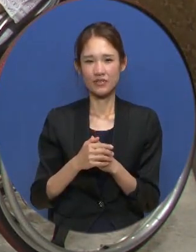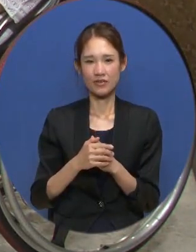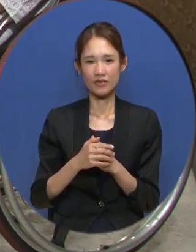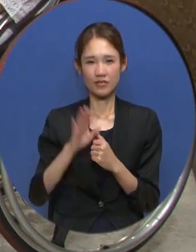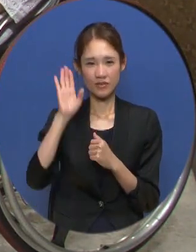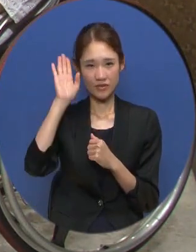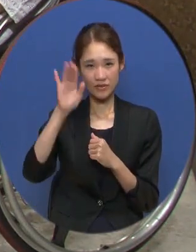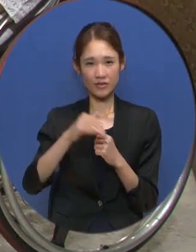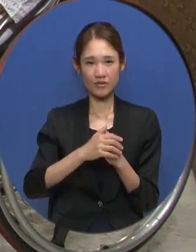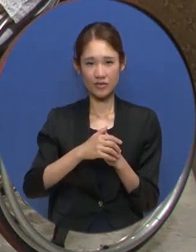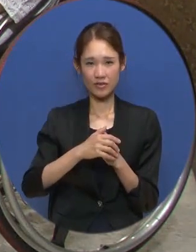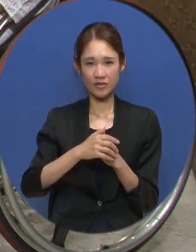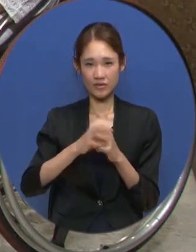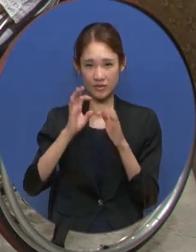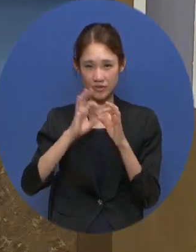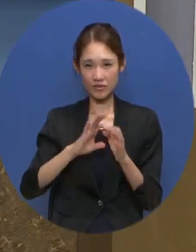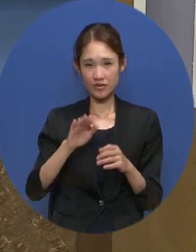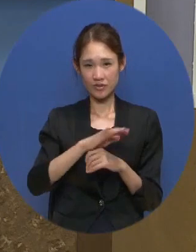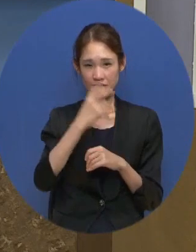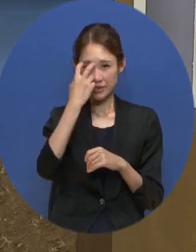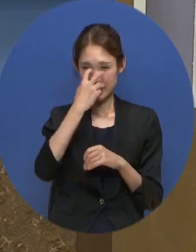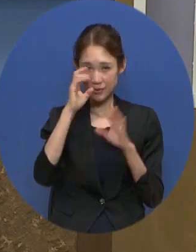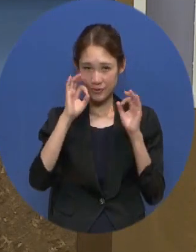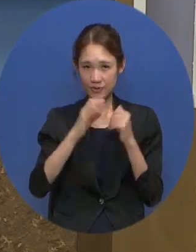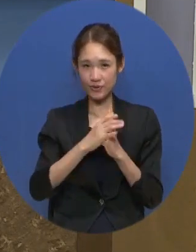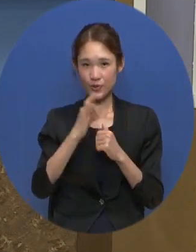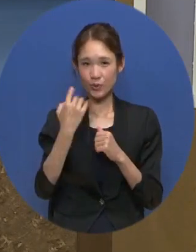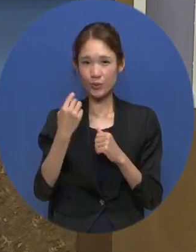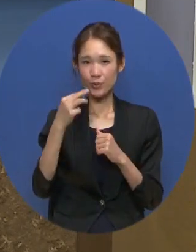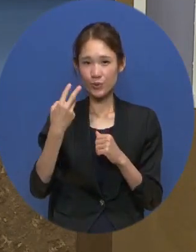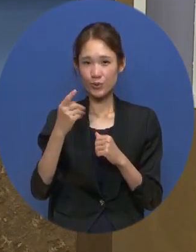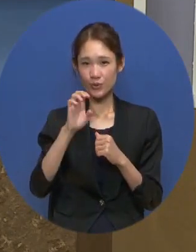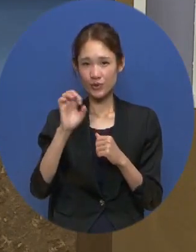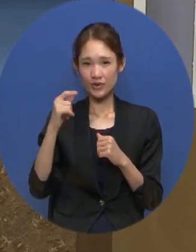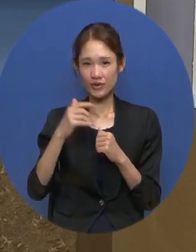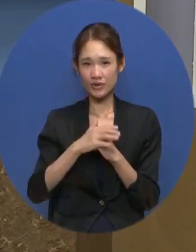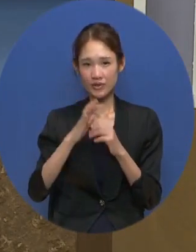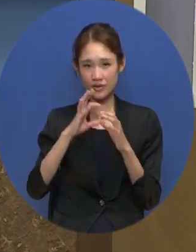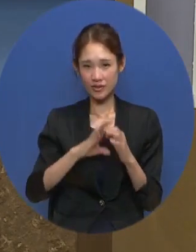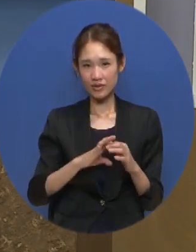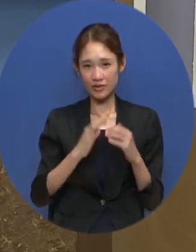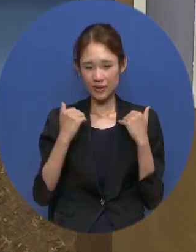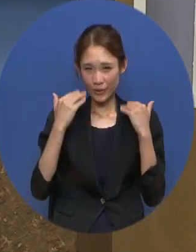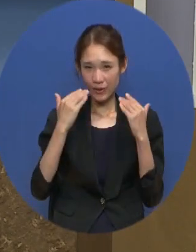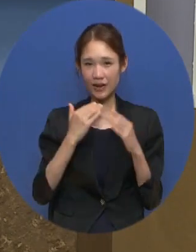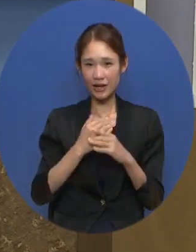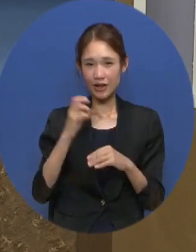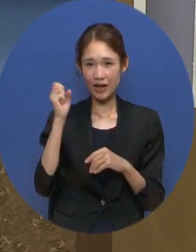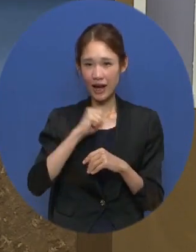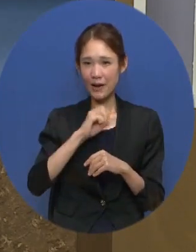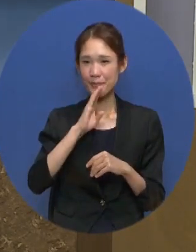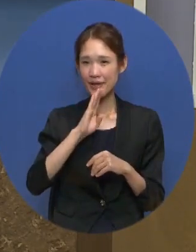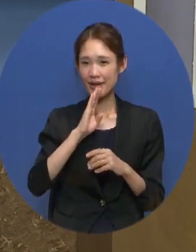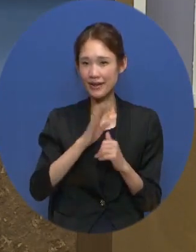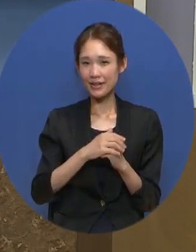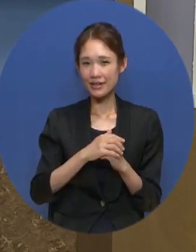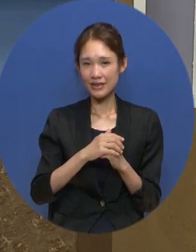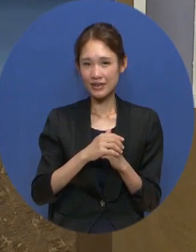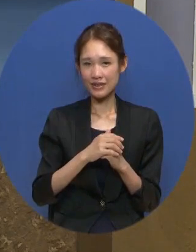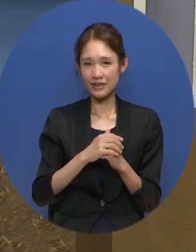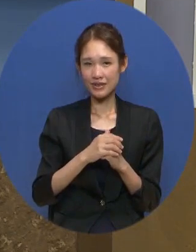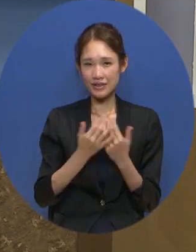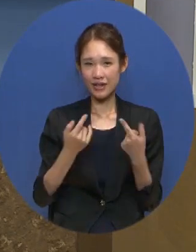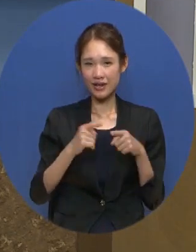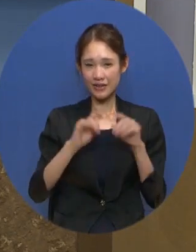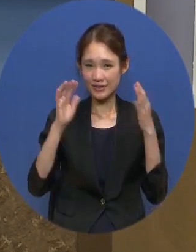그럼 앞으로 이제 계속해서 네. 저희가 지켜보면서 아, 오토 모니터가 이렇게 또 계속해서 성장해 나가고 있구나. 네, 네 하면서